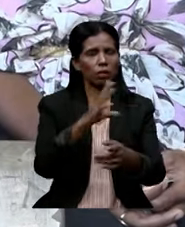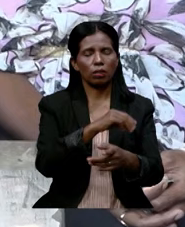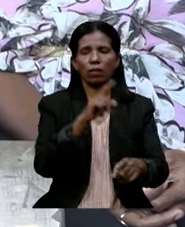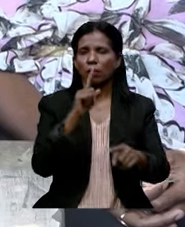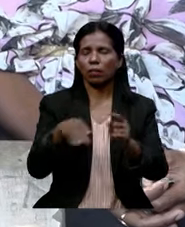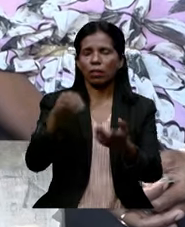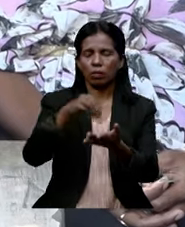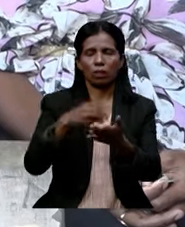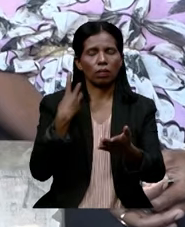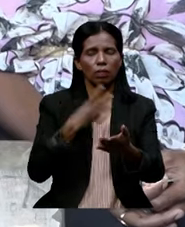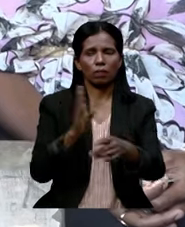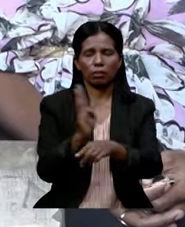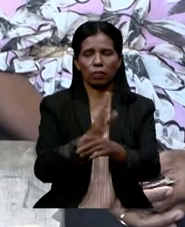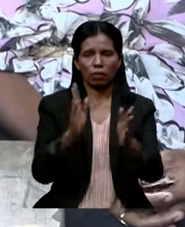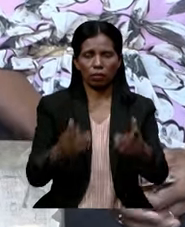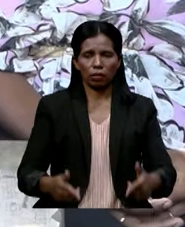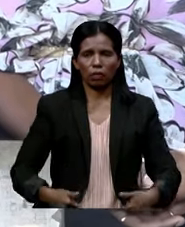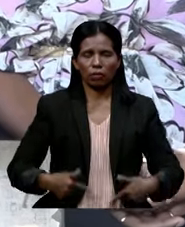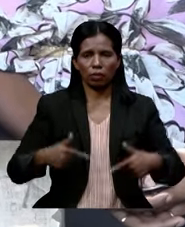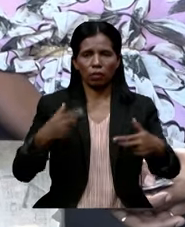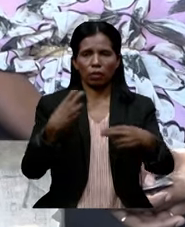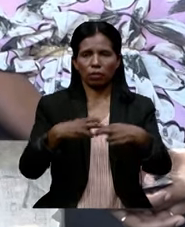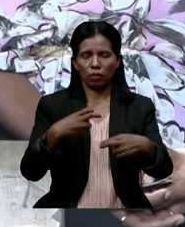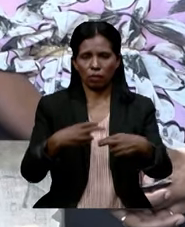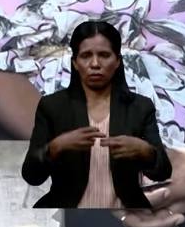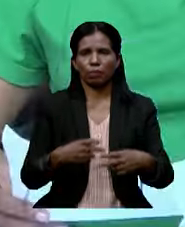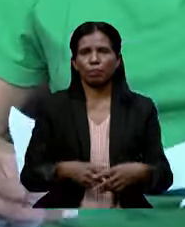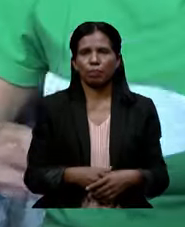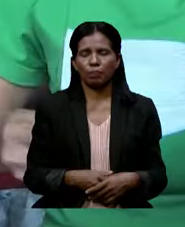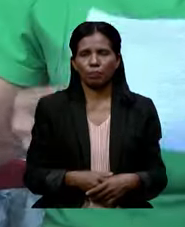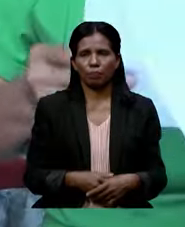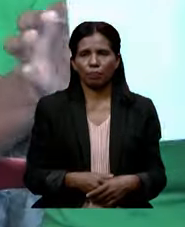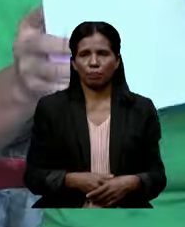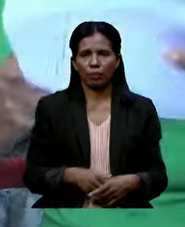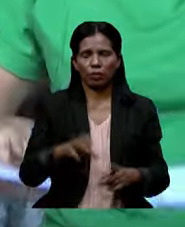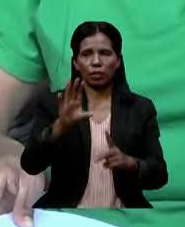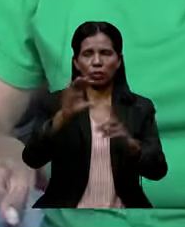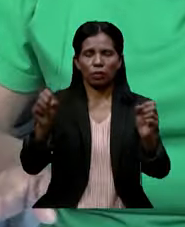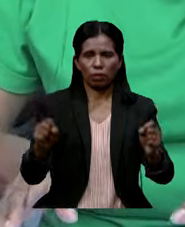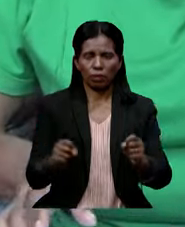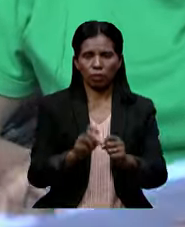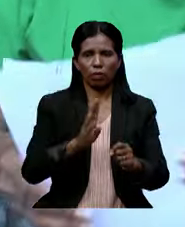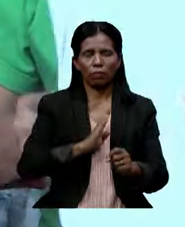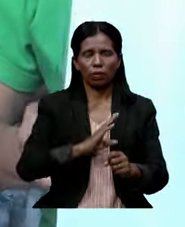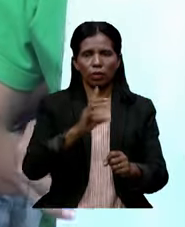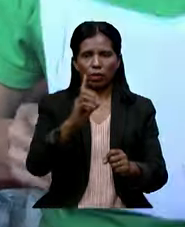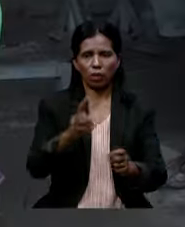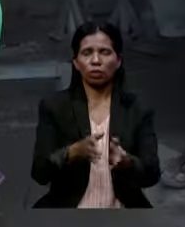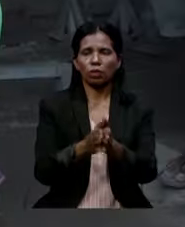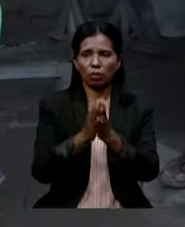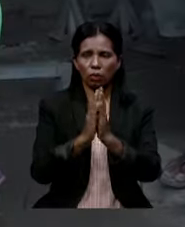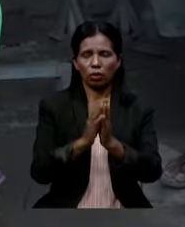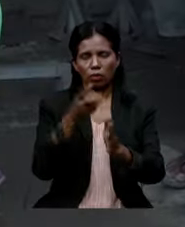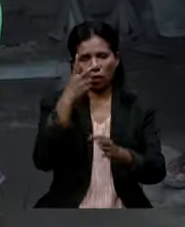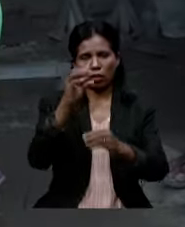ami vendedor nian bida iha risku laram. Nune mos se fisuku bidau Santana husu parte kompetente atu